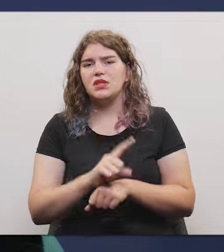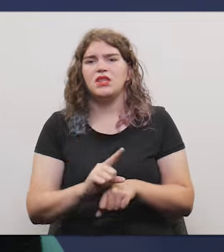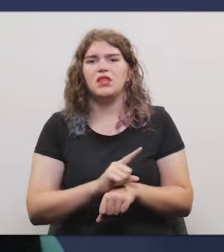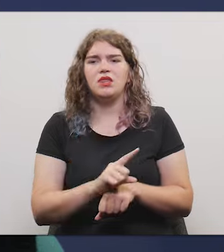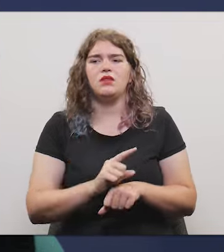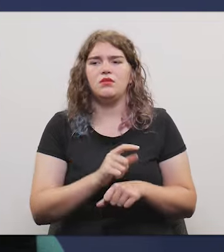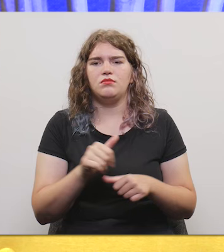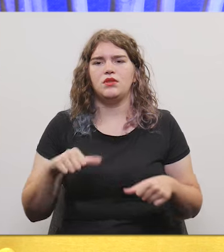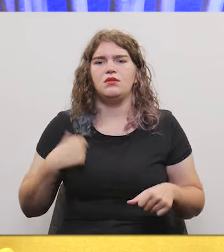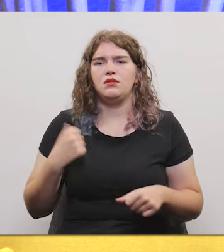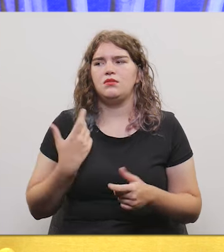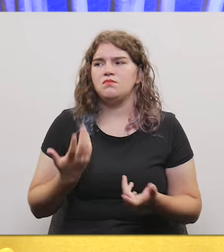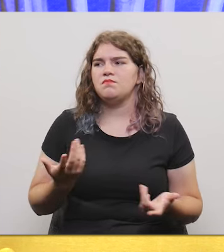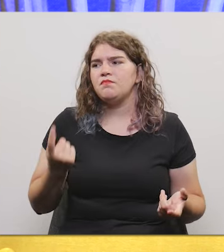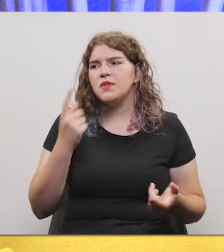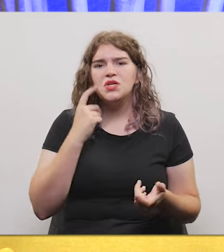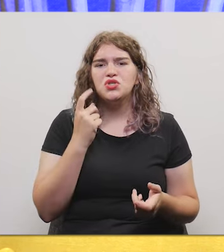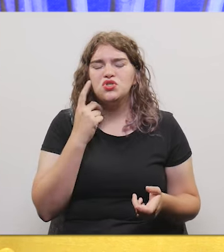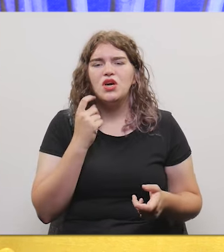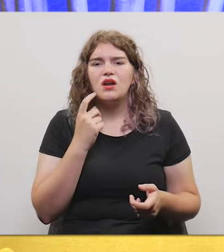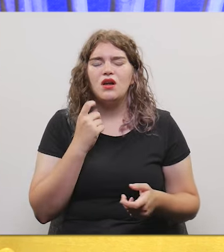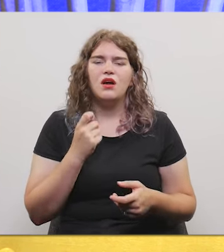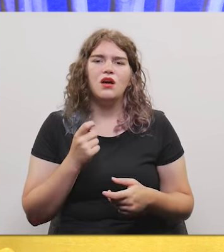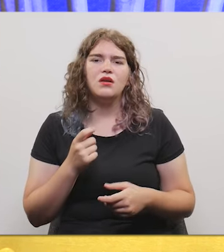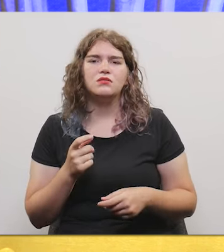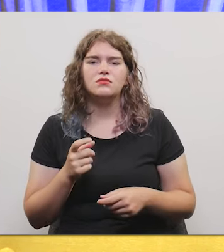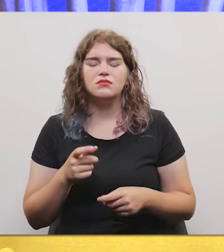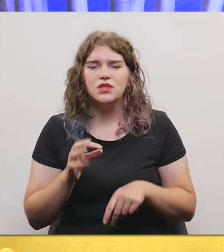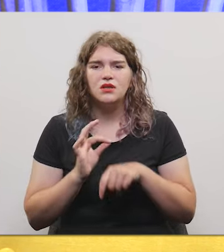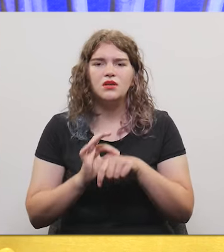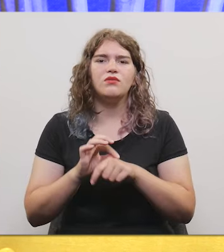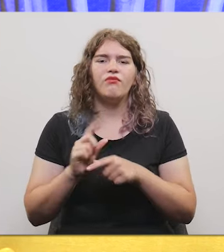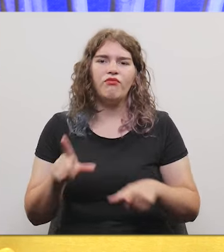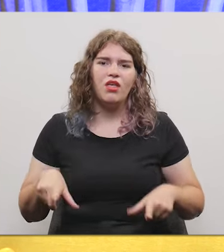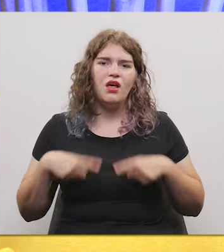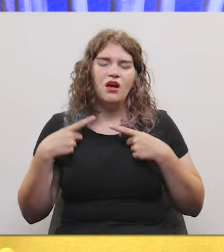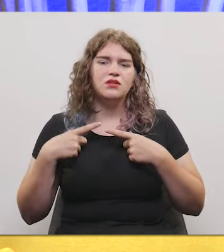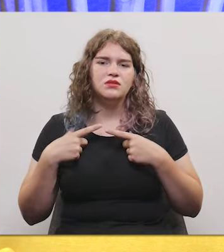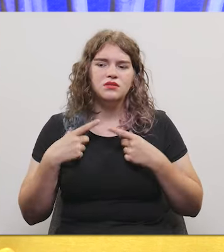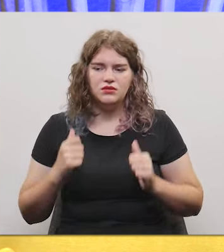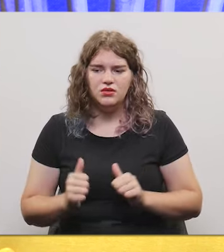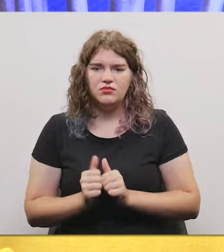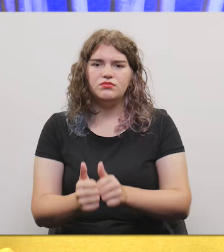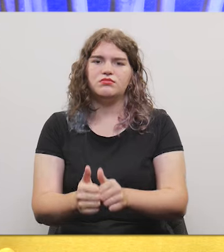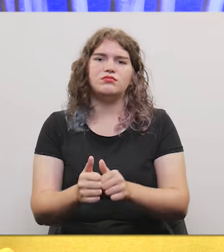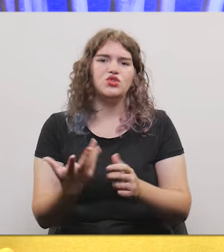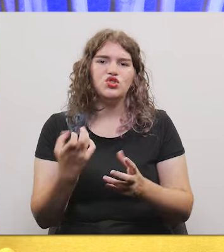atunci, în perioada respectivă? Ce să fac? Încercam să-mi călăuzez viața.